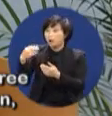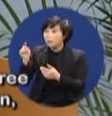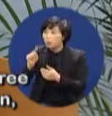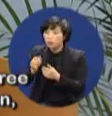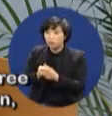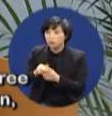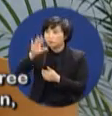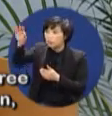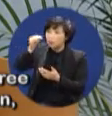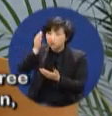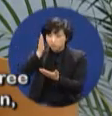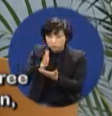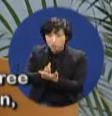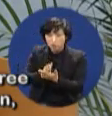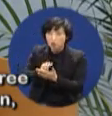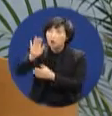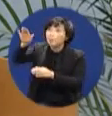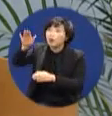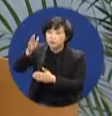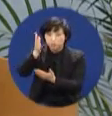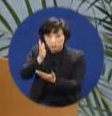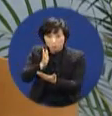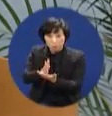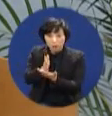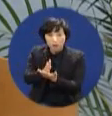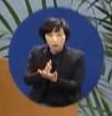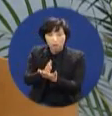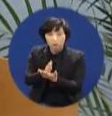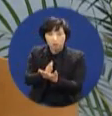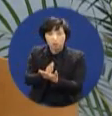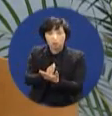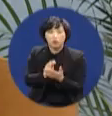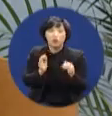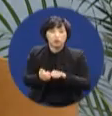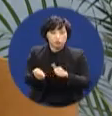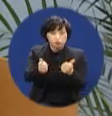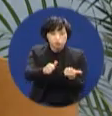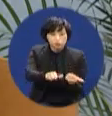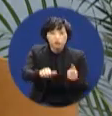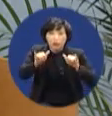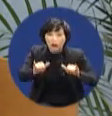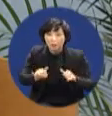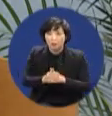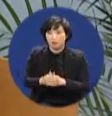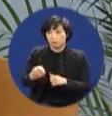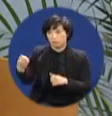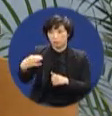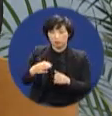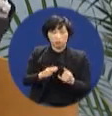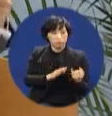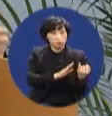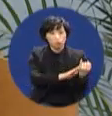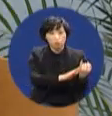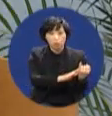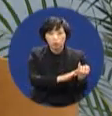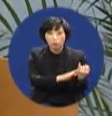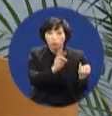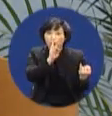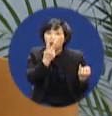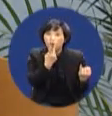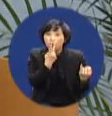너는 먹지도 말고 만지지도 말라, 너희가 죽을까 하노라 하셨느니라. 말이 바뀌는